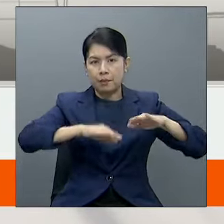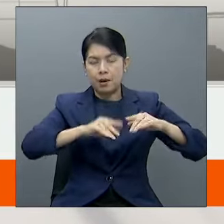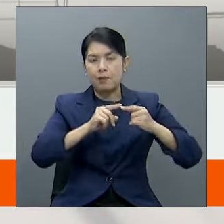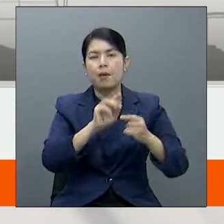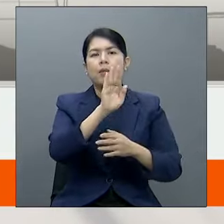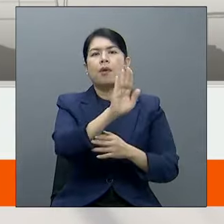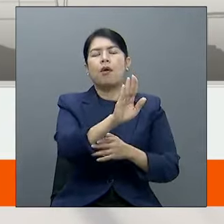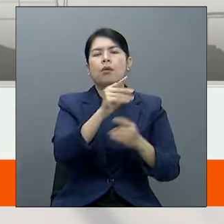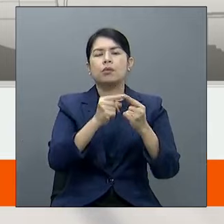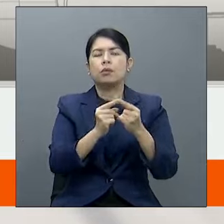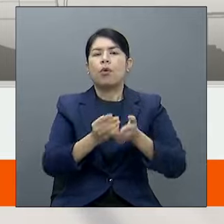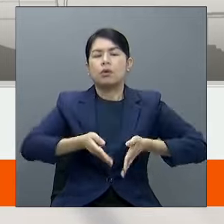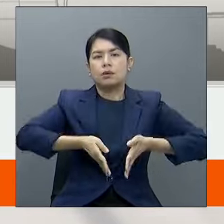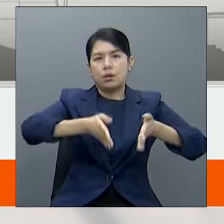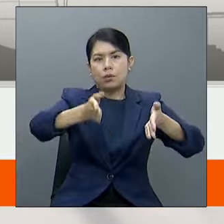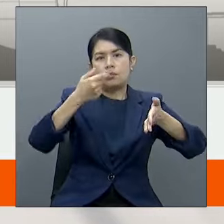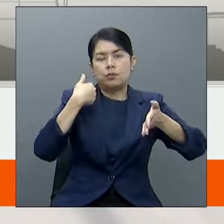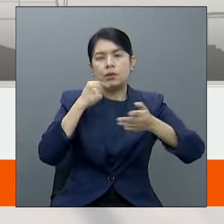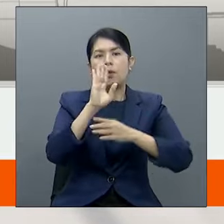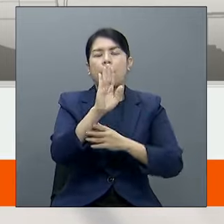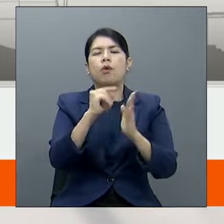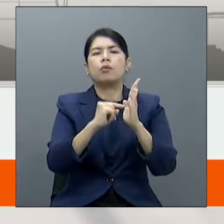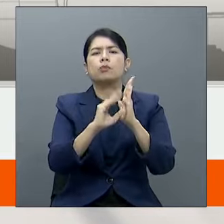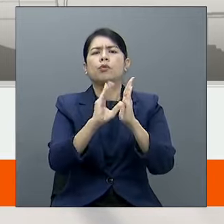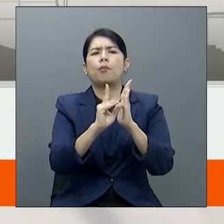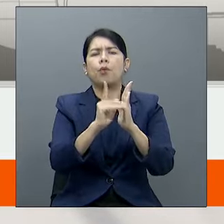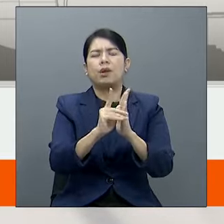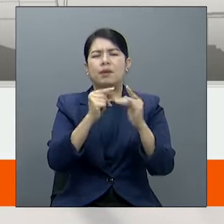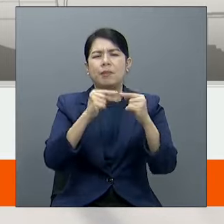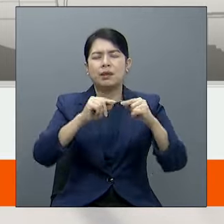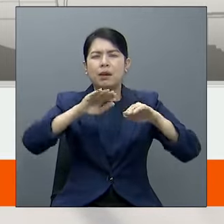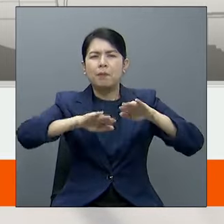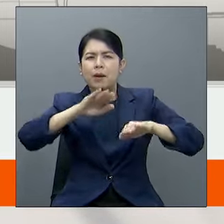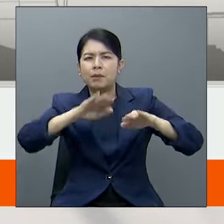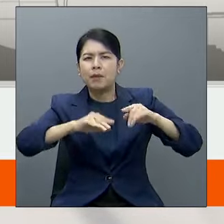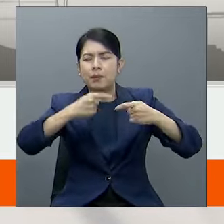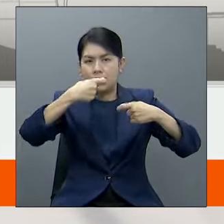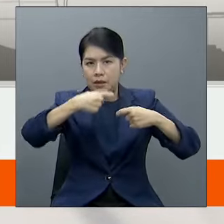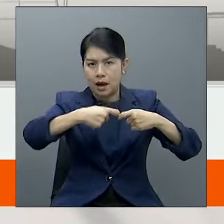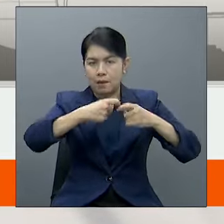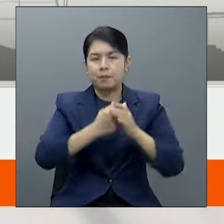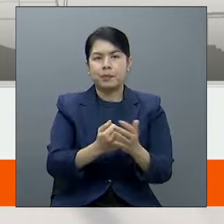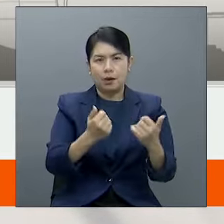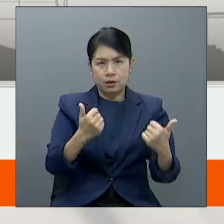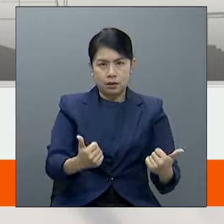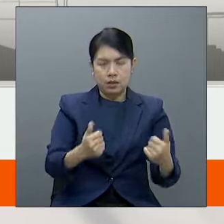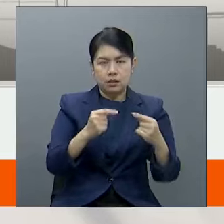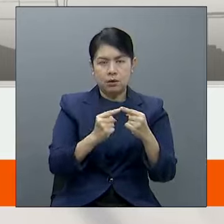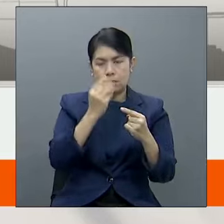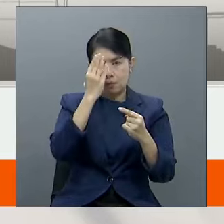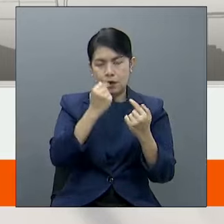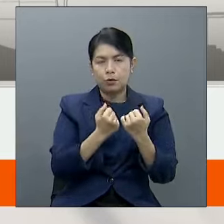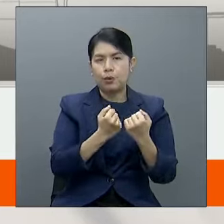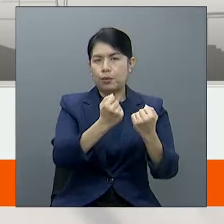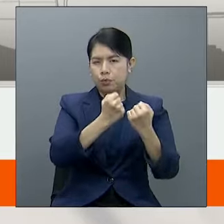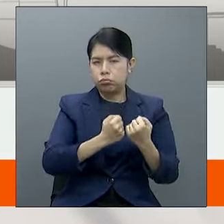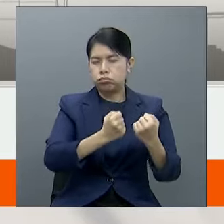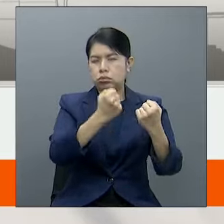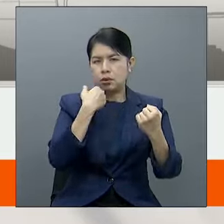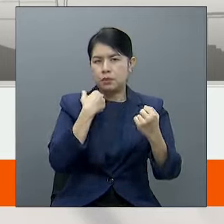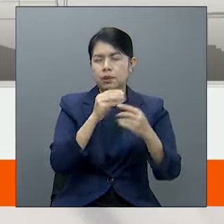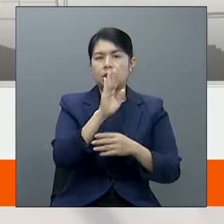ะฮะซึ่งมันเทียบเคียงยากกันนิดนึงเพราะว่าทราบไหมครับว่าปัจจุบันนี้จำนวนจราจรนะฮะในพระราม2เนี่ย